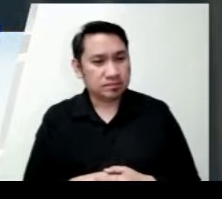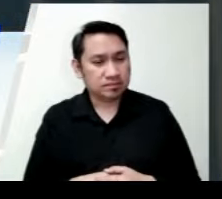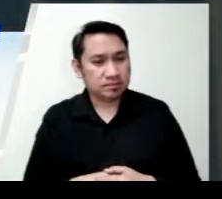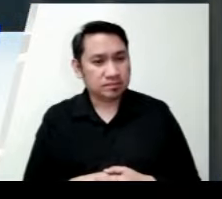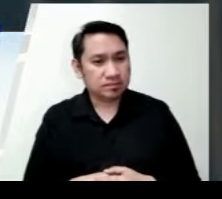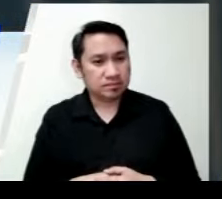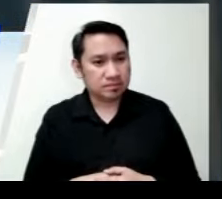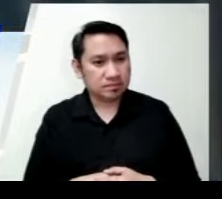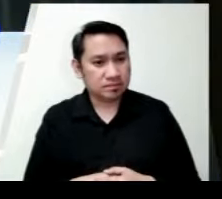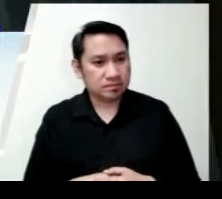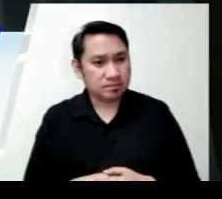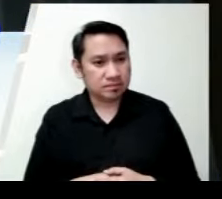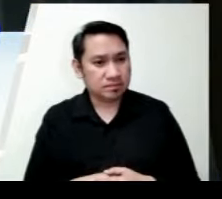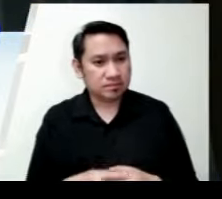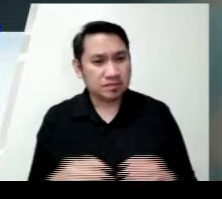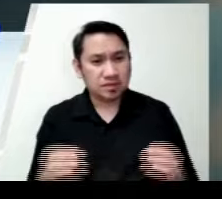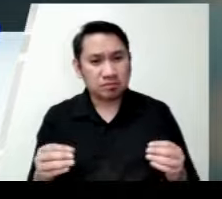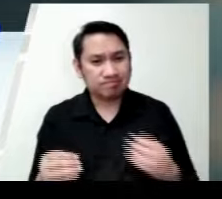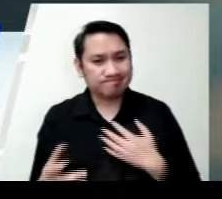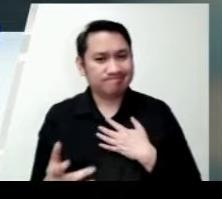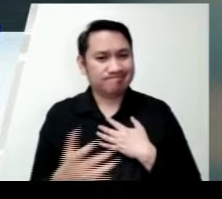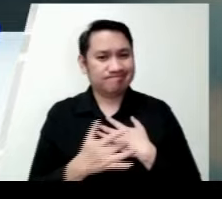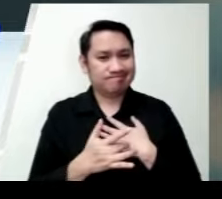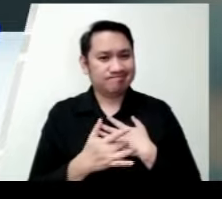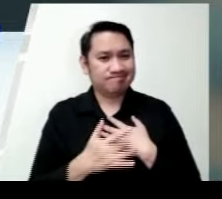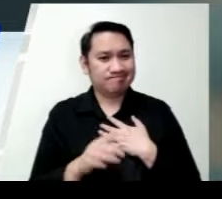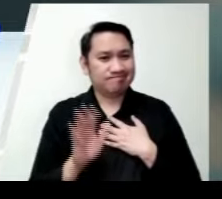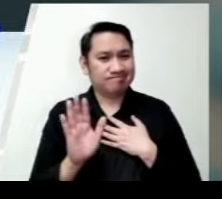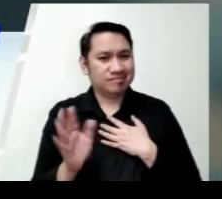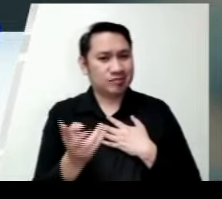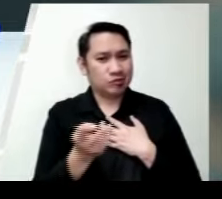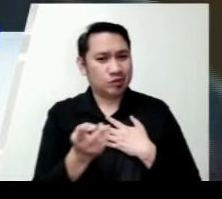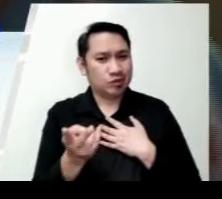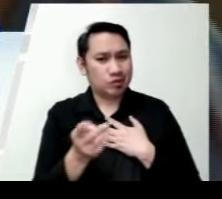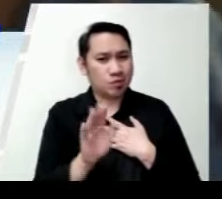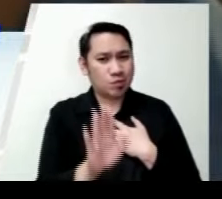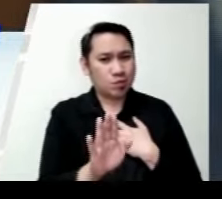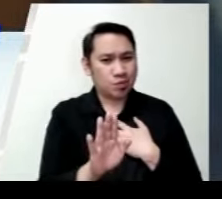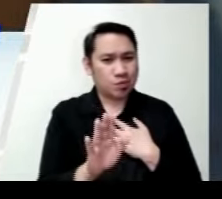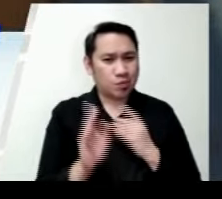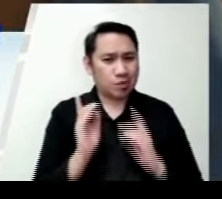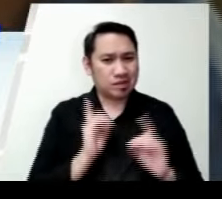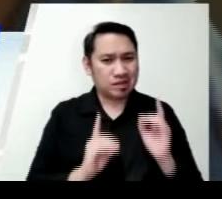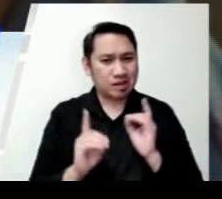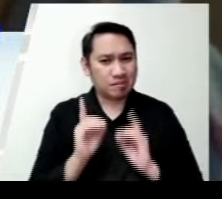At nakadadala ang ibinubugang emosyon. Sabat na sa akin ang